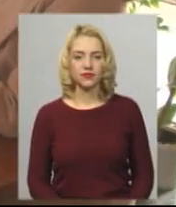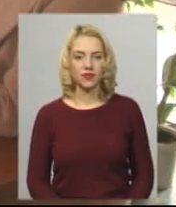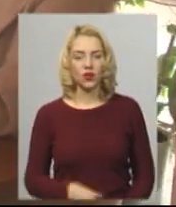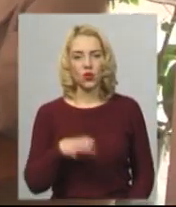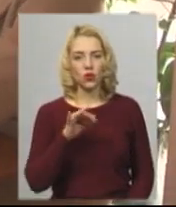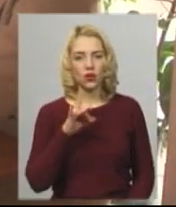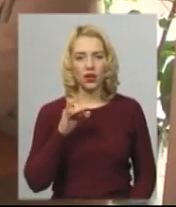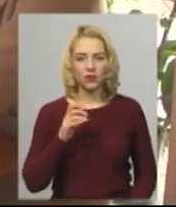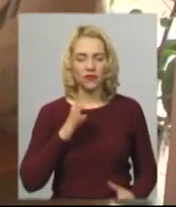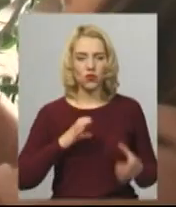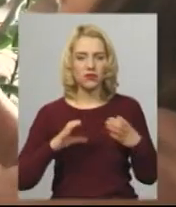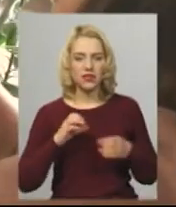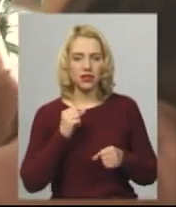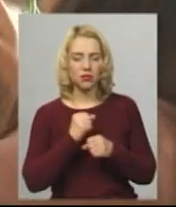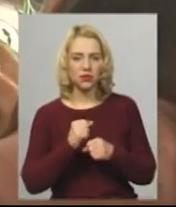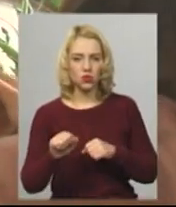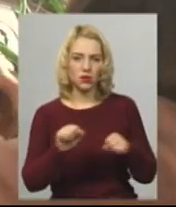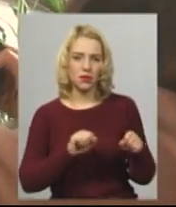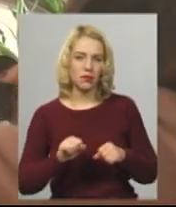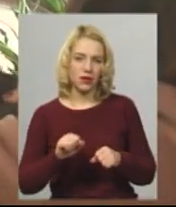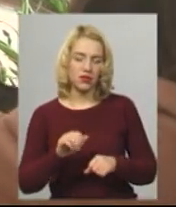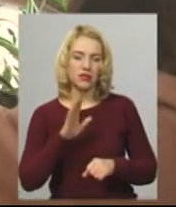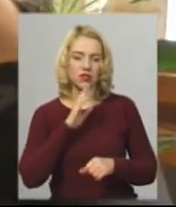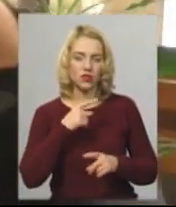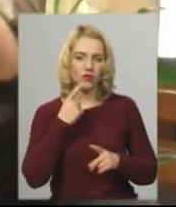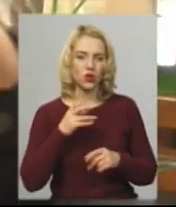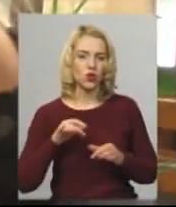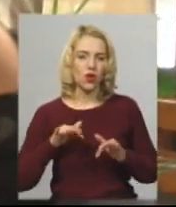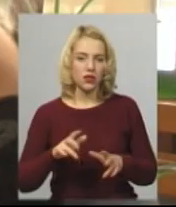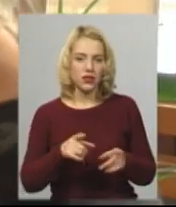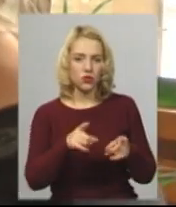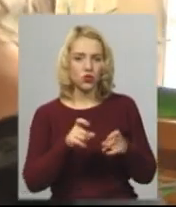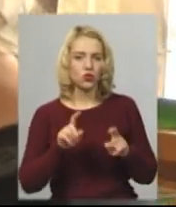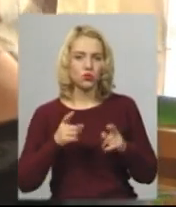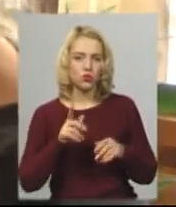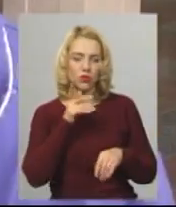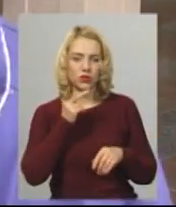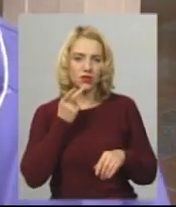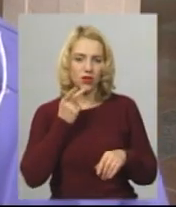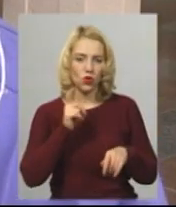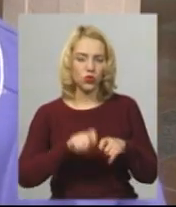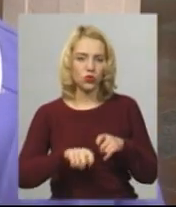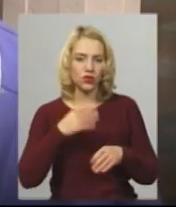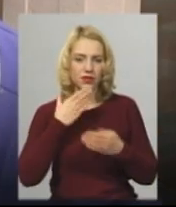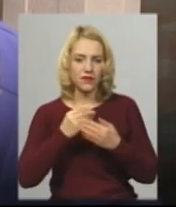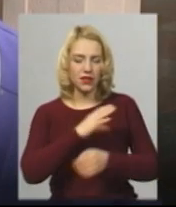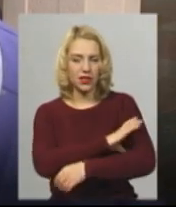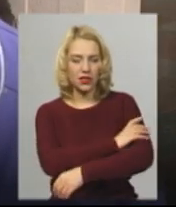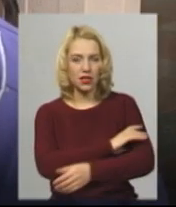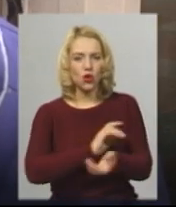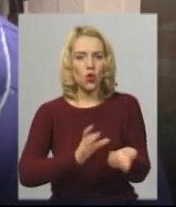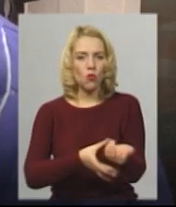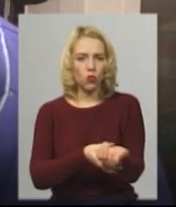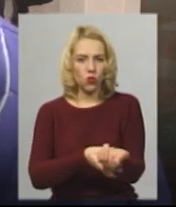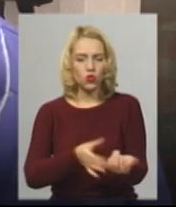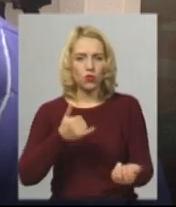Юлія Римар в університеті працює прибиральницею. Жінка каже, до акції долучилась, бо постійно контролює свій тиск. Пульс у мене нормальний, 75,